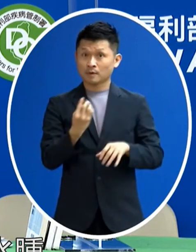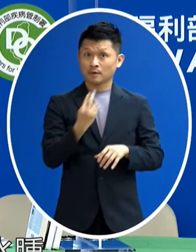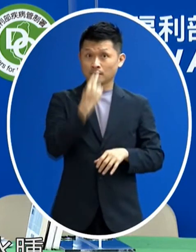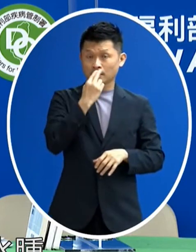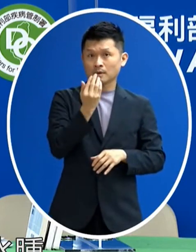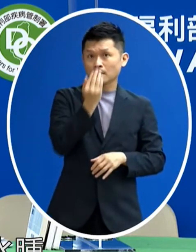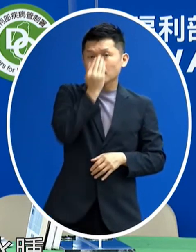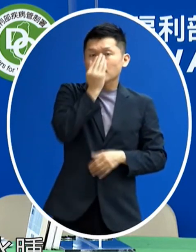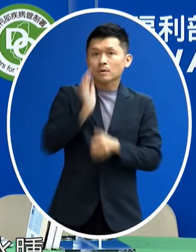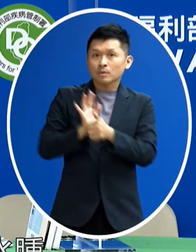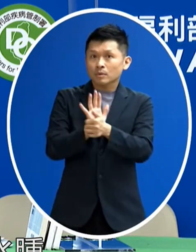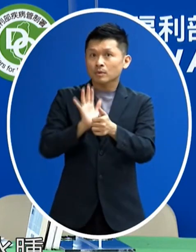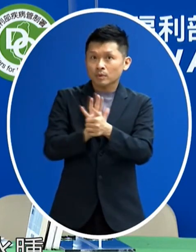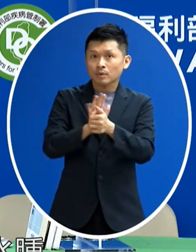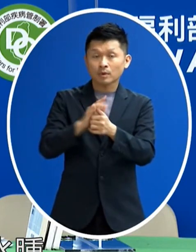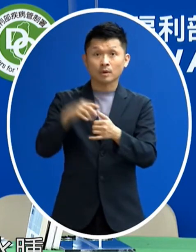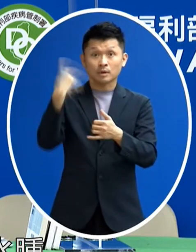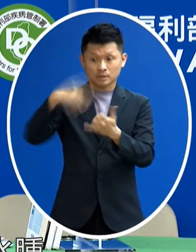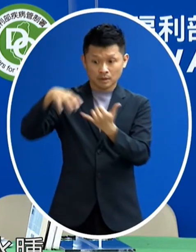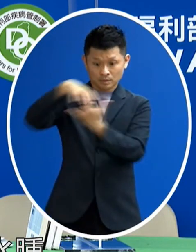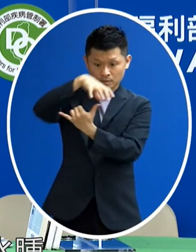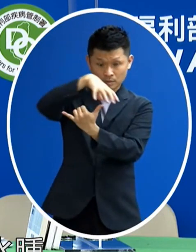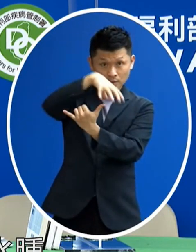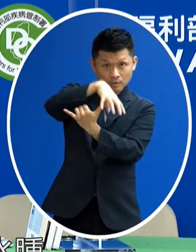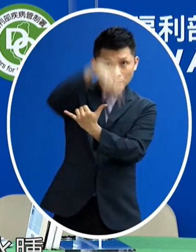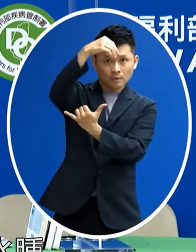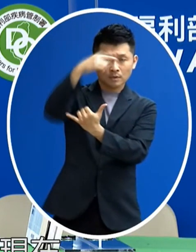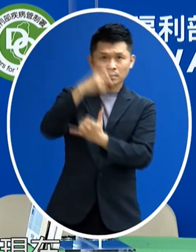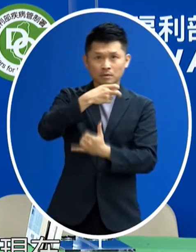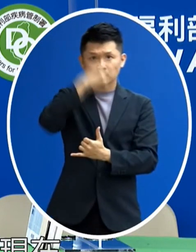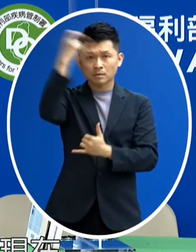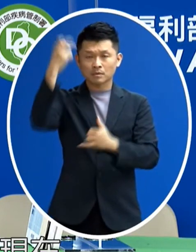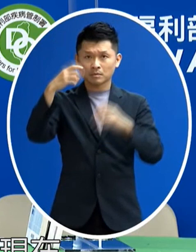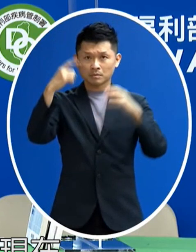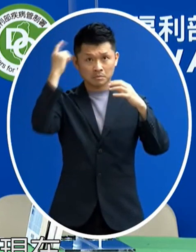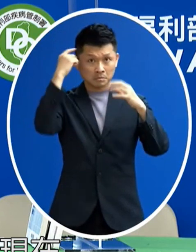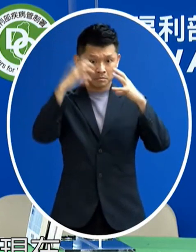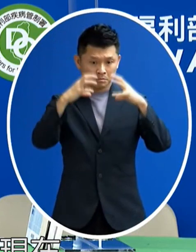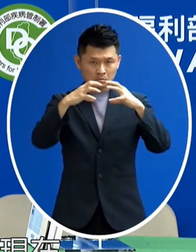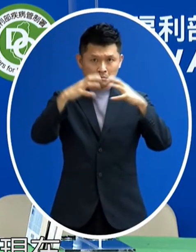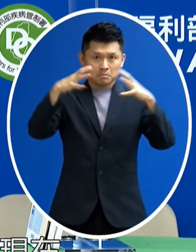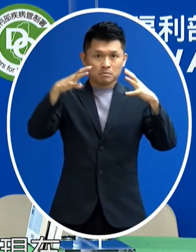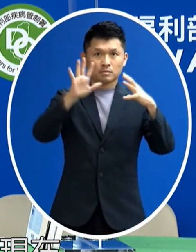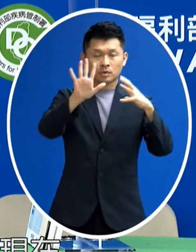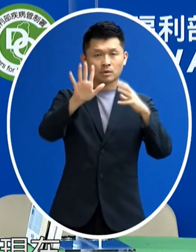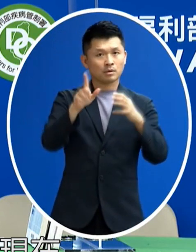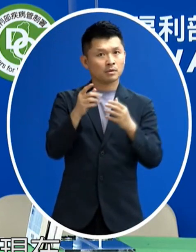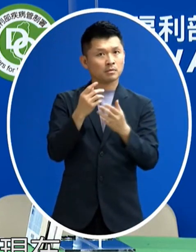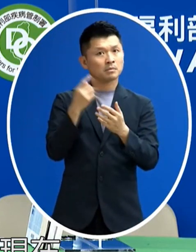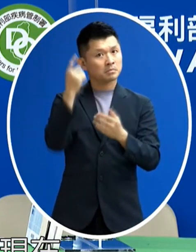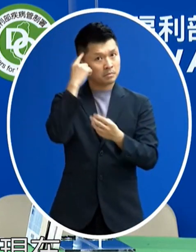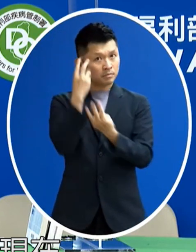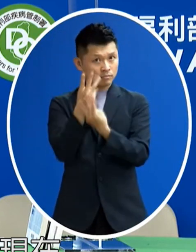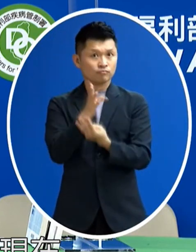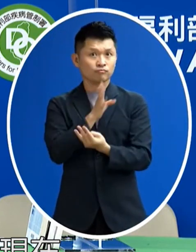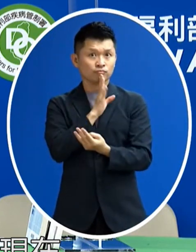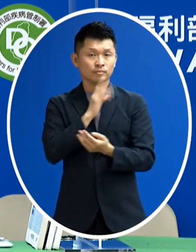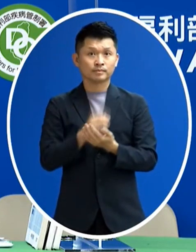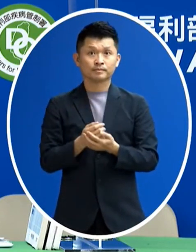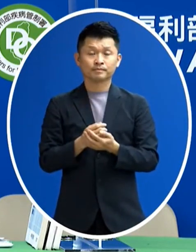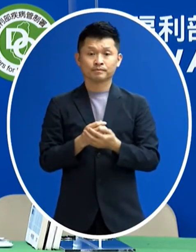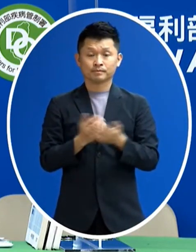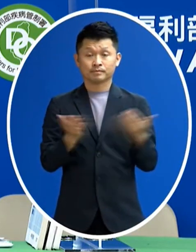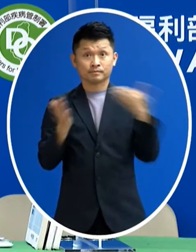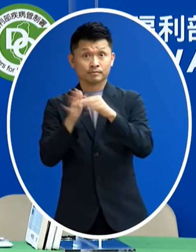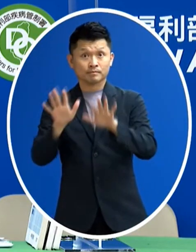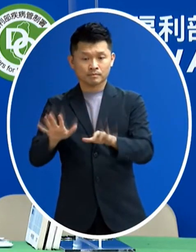器，做了这个头部的电脑断层显示有脑水肿，因此诊断为脑炎。那6月15号开始到现在都